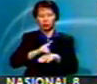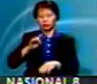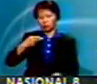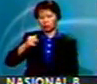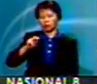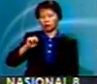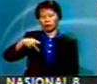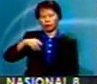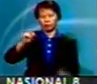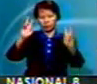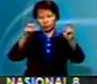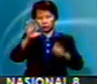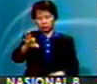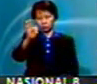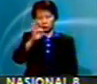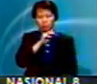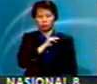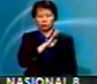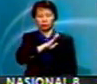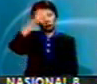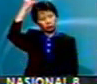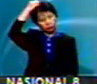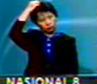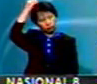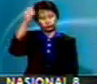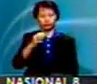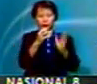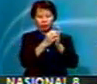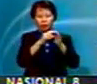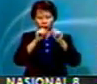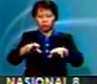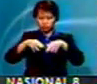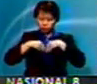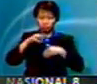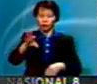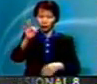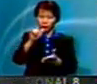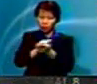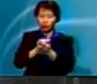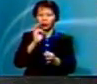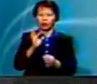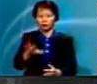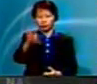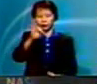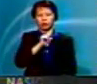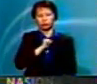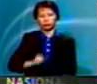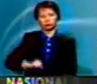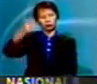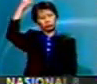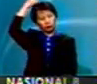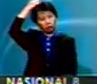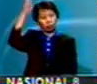Maidin, berkenaan isu pelantikan Menteri Besar Selangor. Menurutnya, PAS boleh menerima pelantikan tersebut jika dipilih oleh Sultan Selangor,